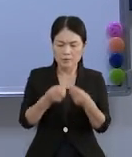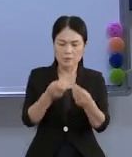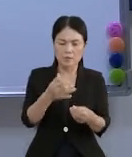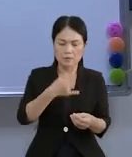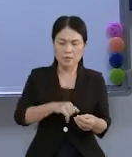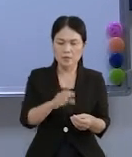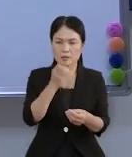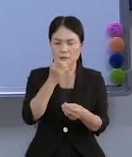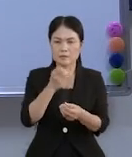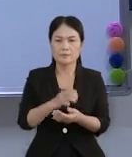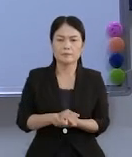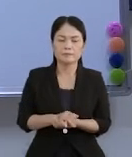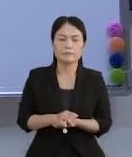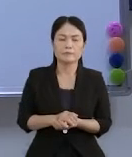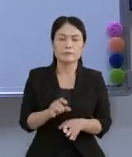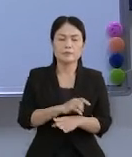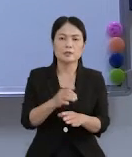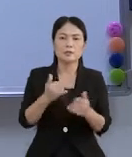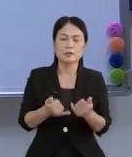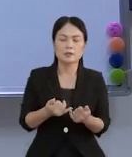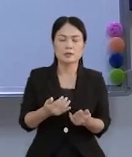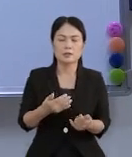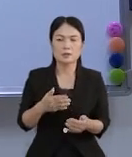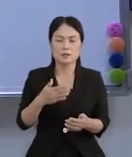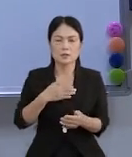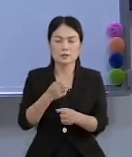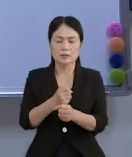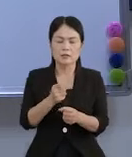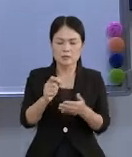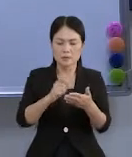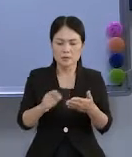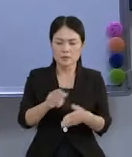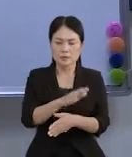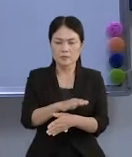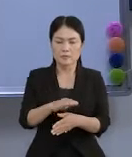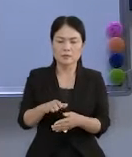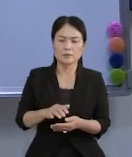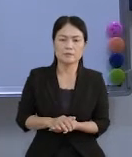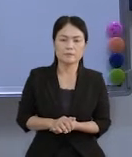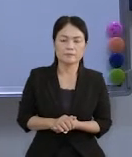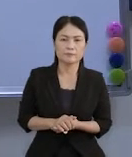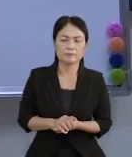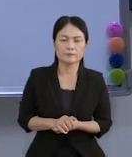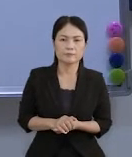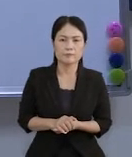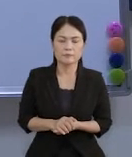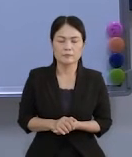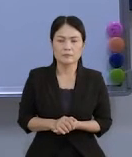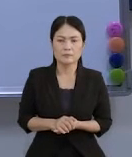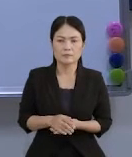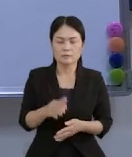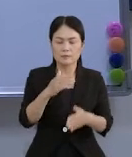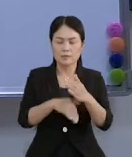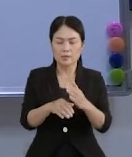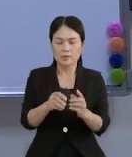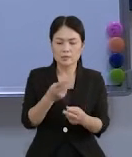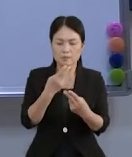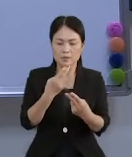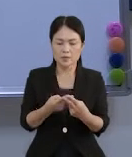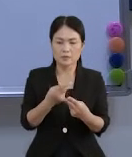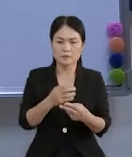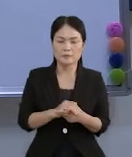cốn nhằm chà. Chẳng được bên này nè, cứ thưa cầm này chun con tay mà đọc nè. Chân dương châu từ chậm lại.